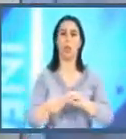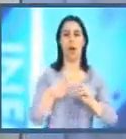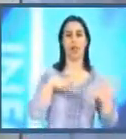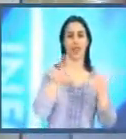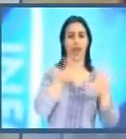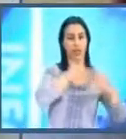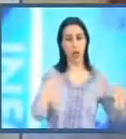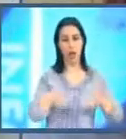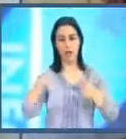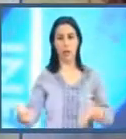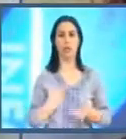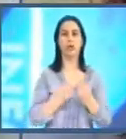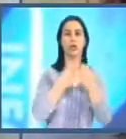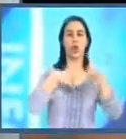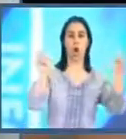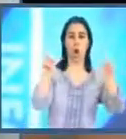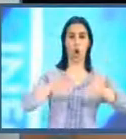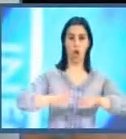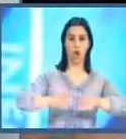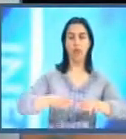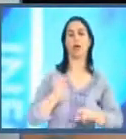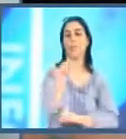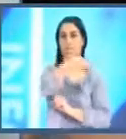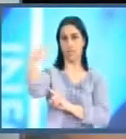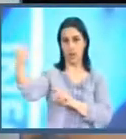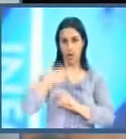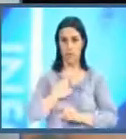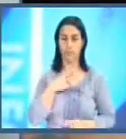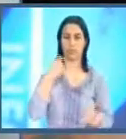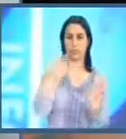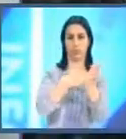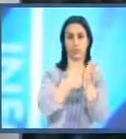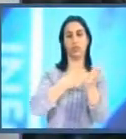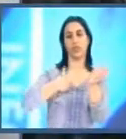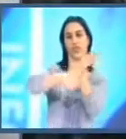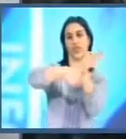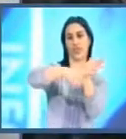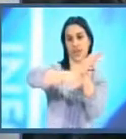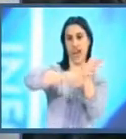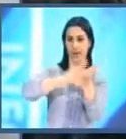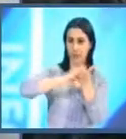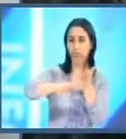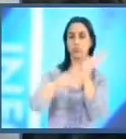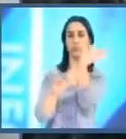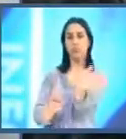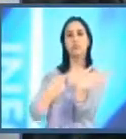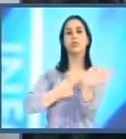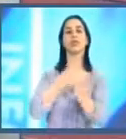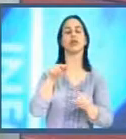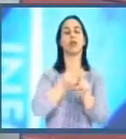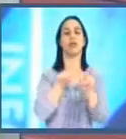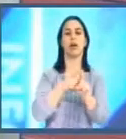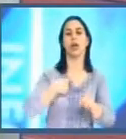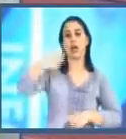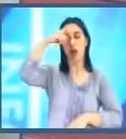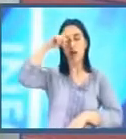taulells amb ordinadors on es realitzarà aquest primer tràmit d'identificació. Amb la mesura es volen evitar errades amb els noms i cognoms dels